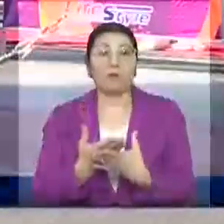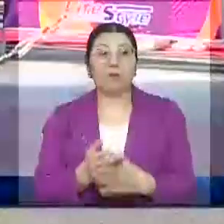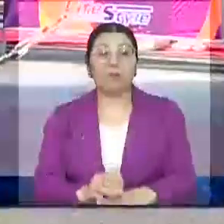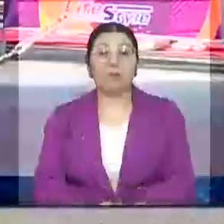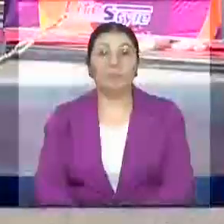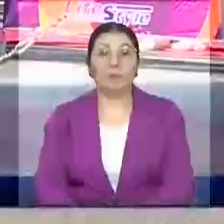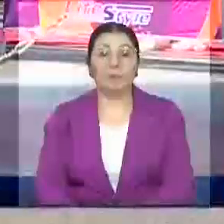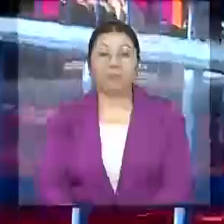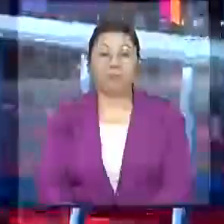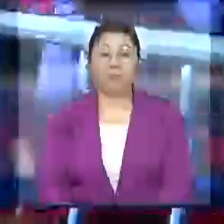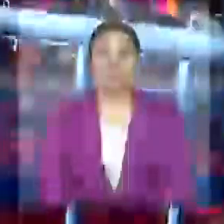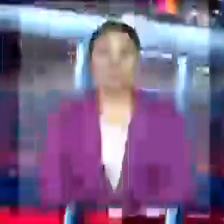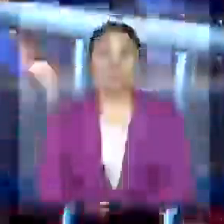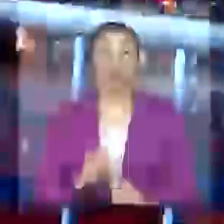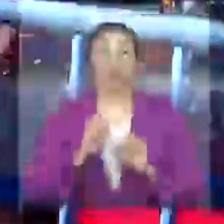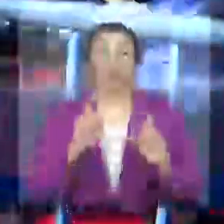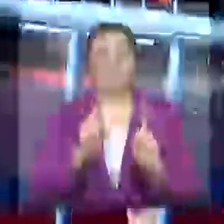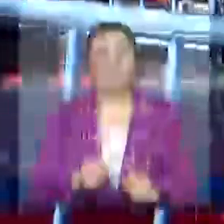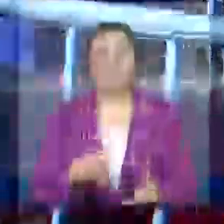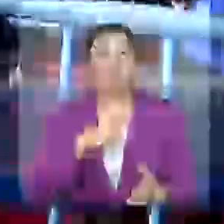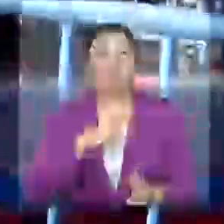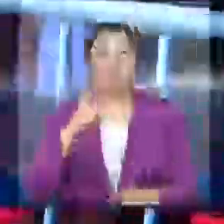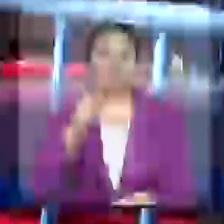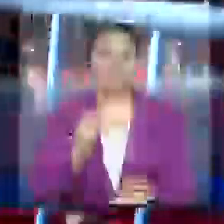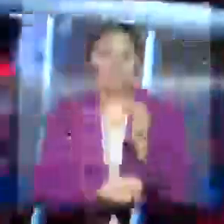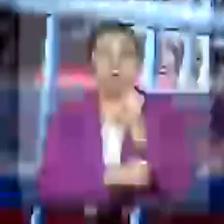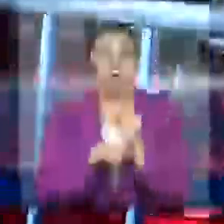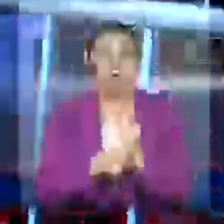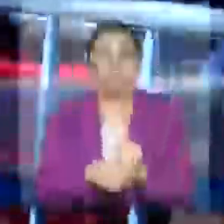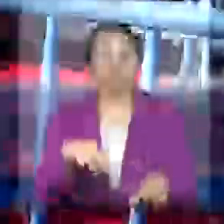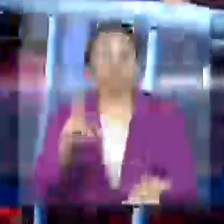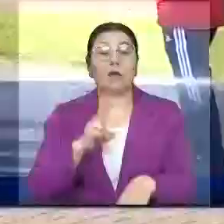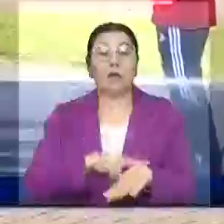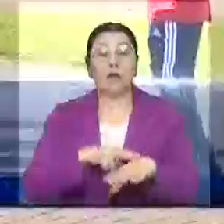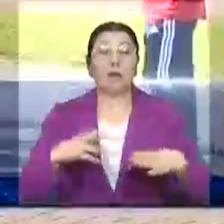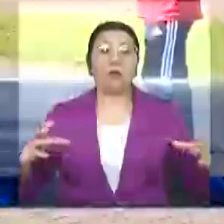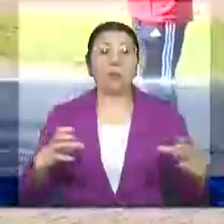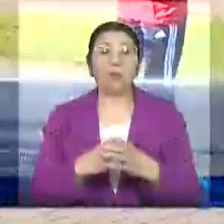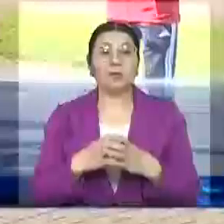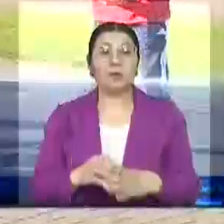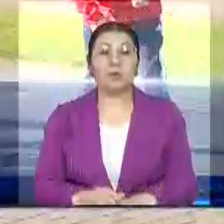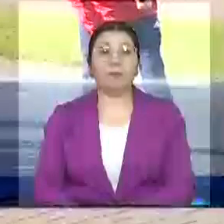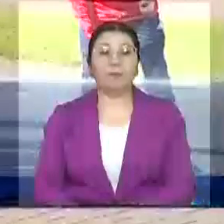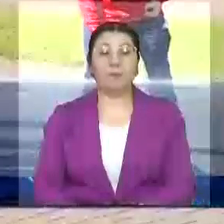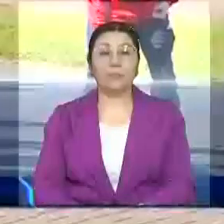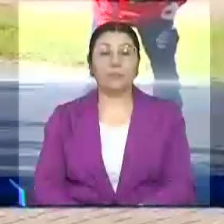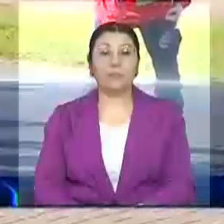бегаю в триатлон-парке. На марафоне также бежали около 100 сотрудников департамента полиции.